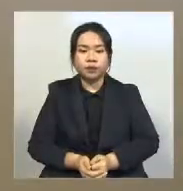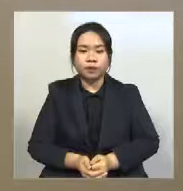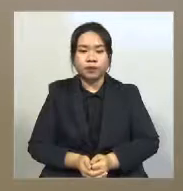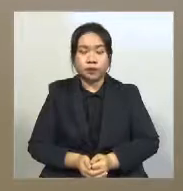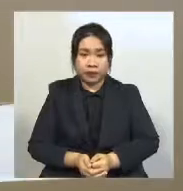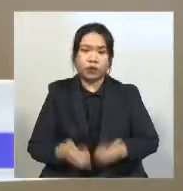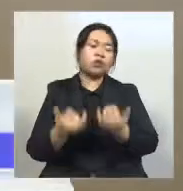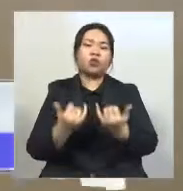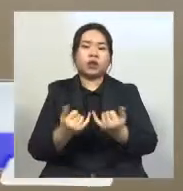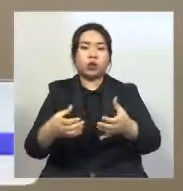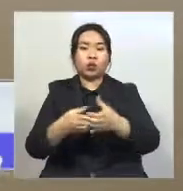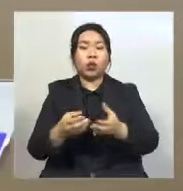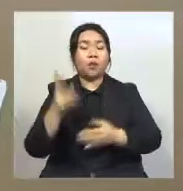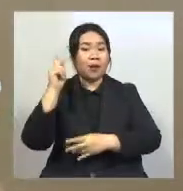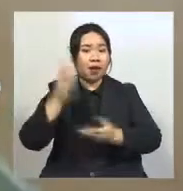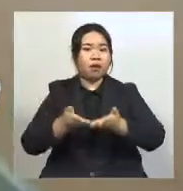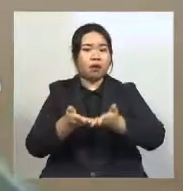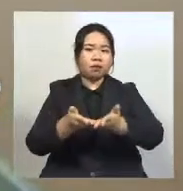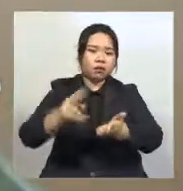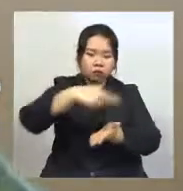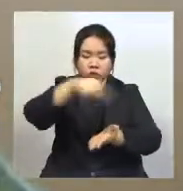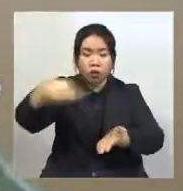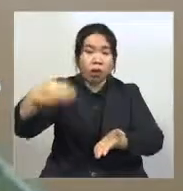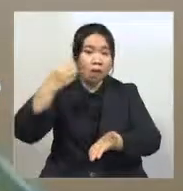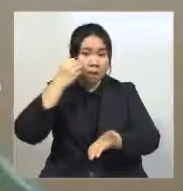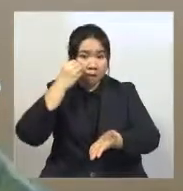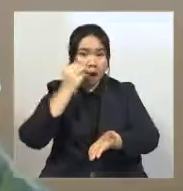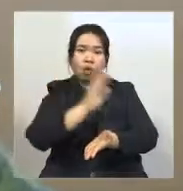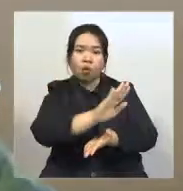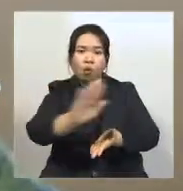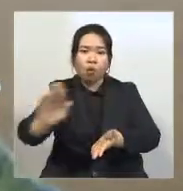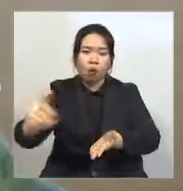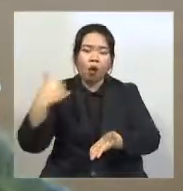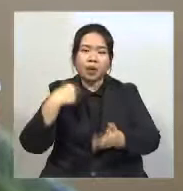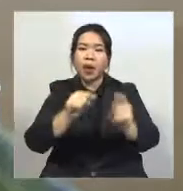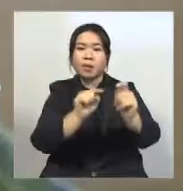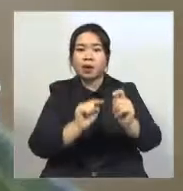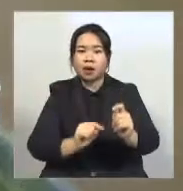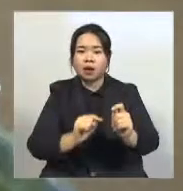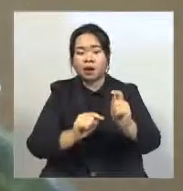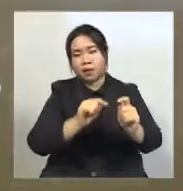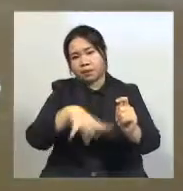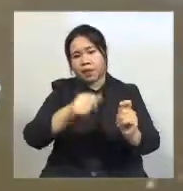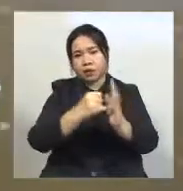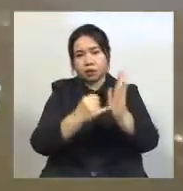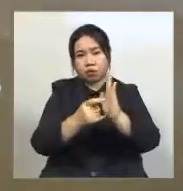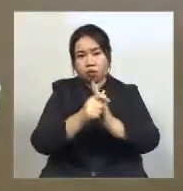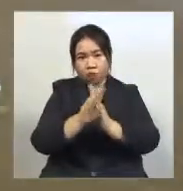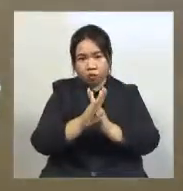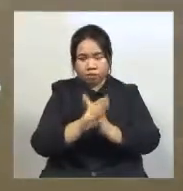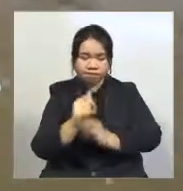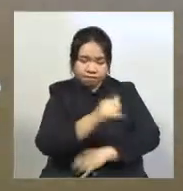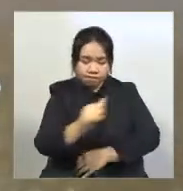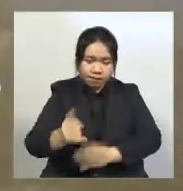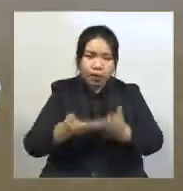จากวันนี้ค่ะที่ทางทีมข่าวได้ลงพื้นที่ไปสำรวจที่บ้านคูเดือบ้านทับไทยและบ้านท่ากกแห่อำเภอเมืองจังหวัดอุบลราชธานี